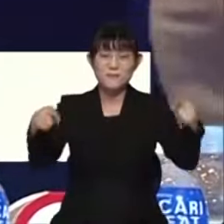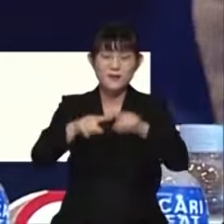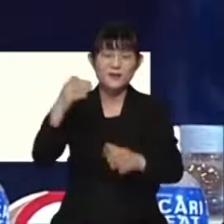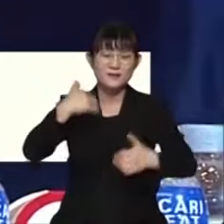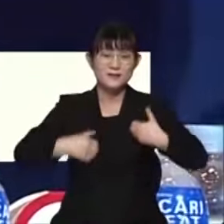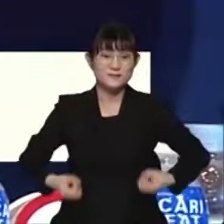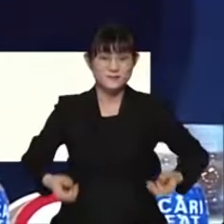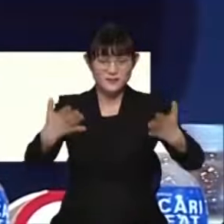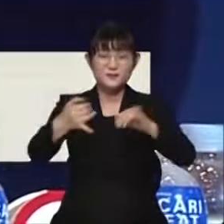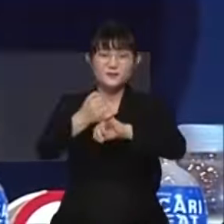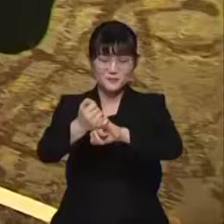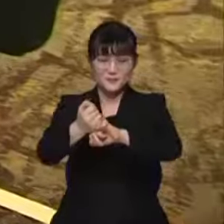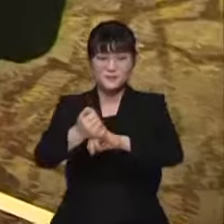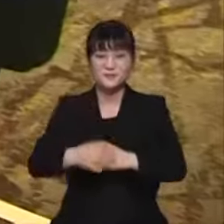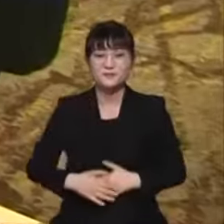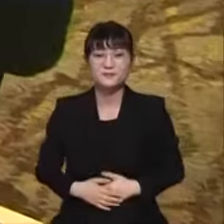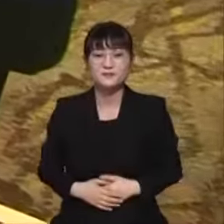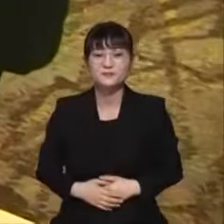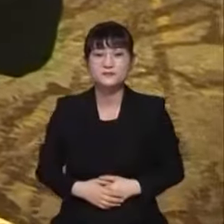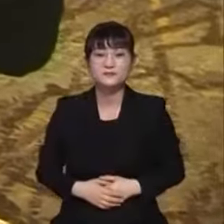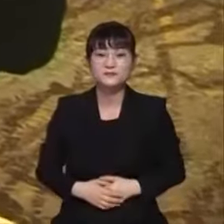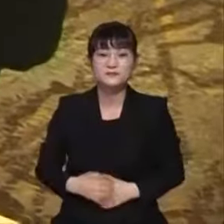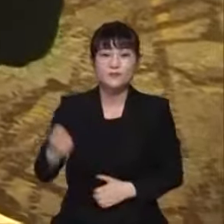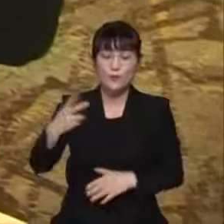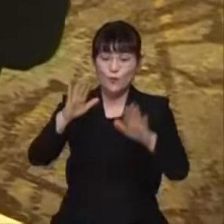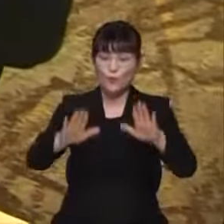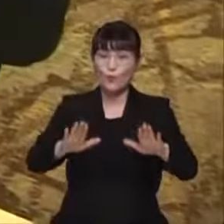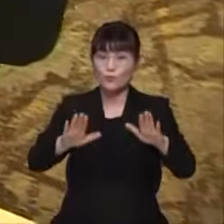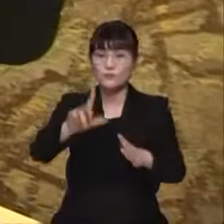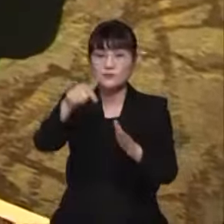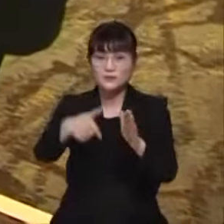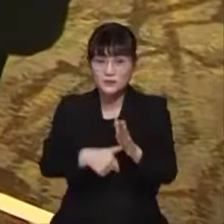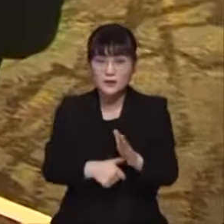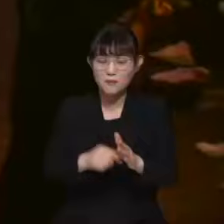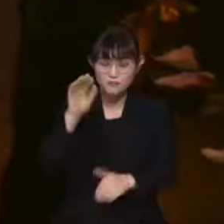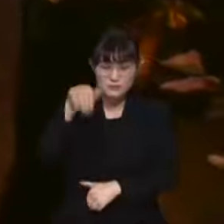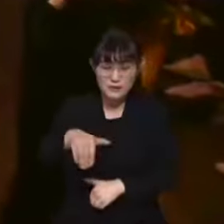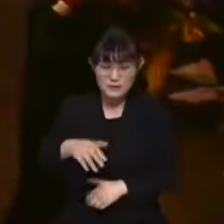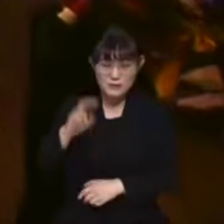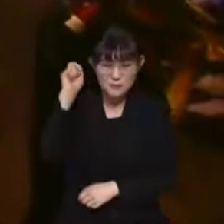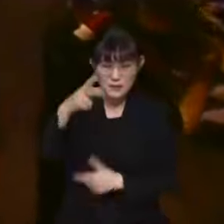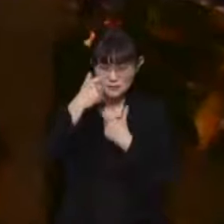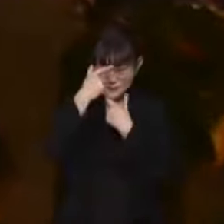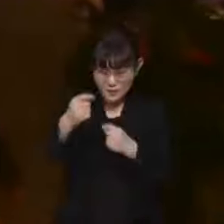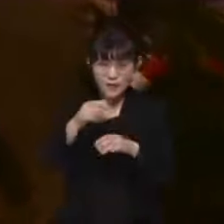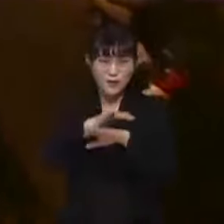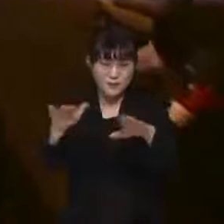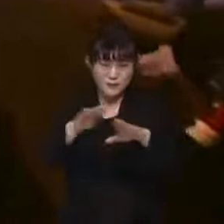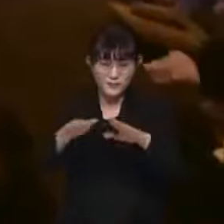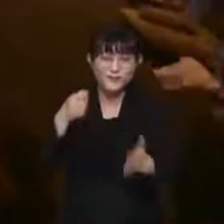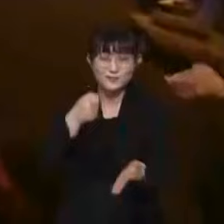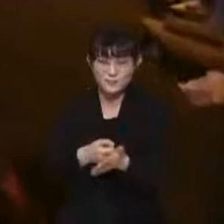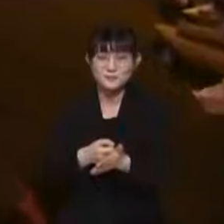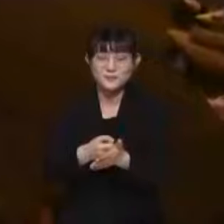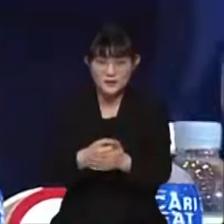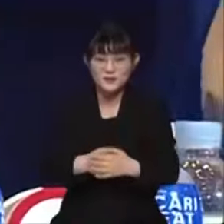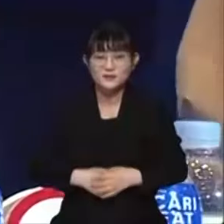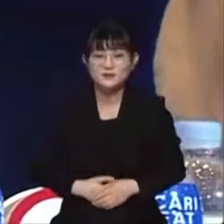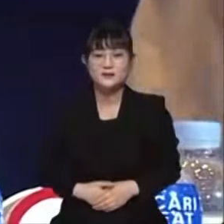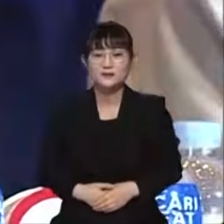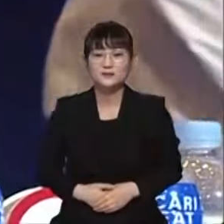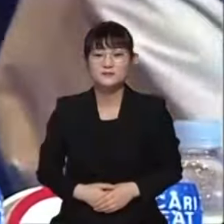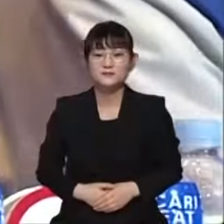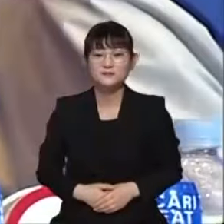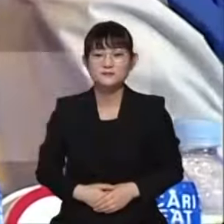행사를 열겠다고 약속했습니다. 또 올 시즌 자신의 숙제인 불안한 제구를 해결하겠다고 다짐했습니다.